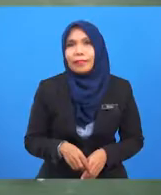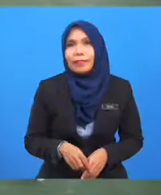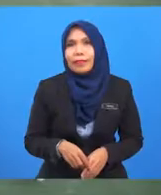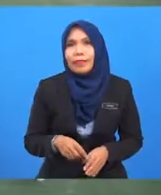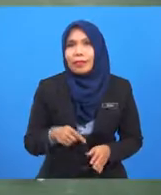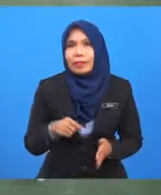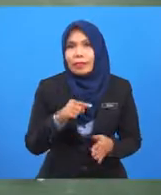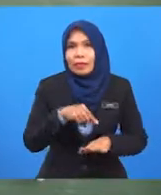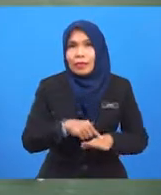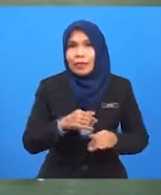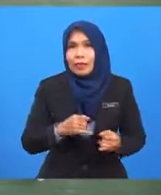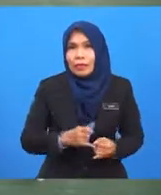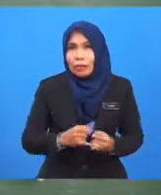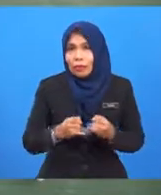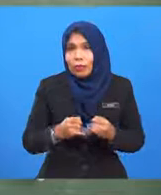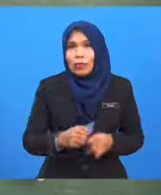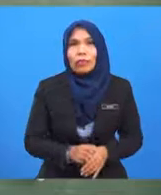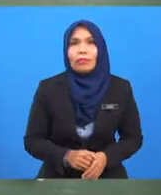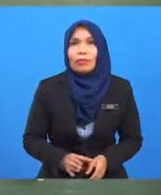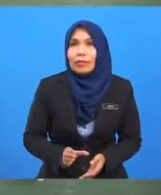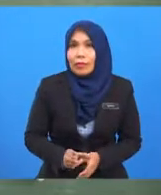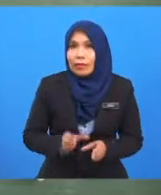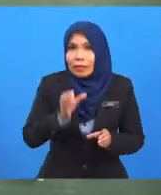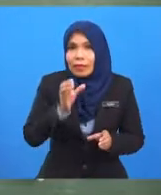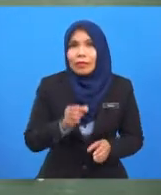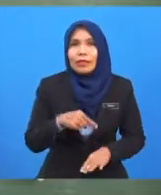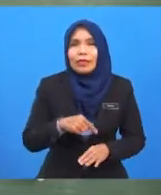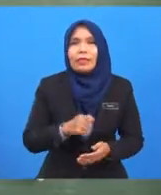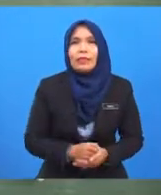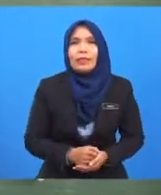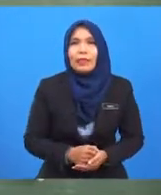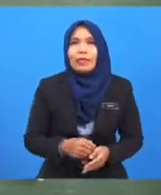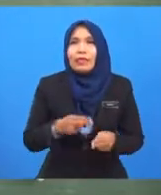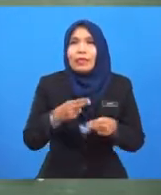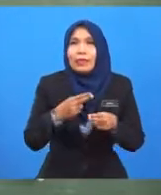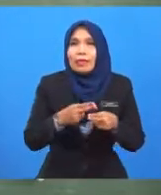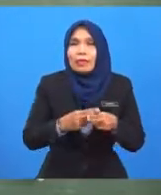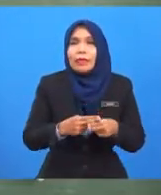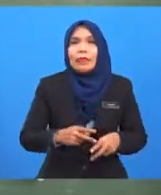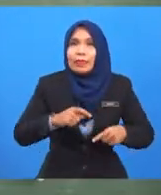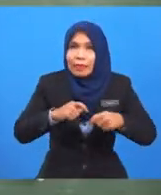ini. Ia dinamakan sebagai takal.